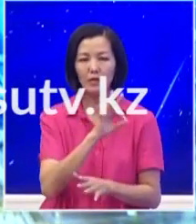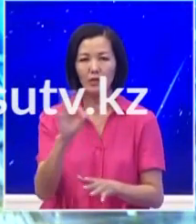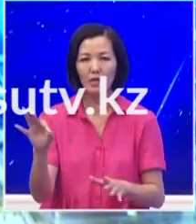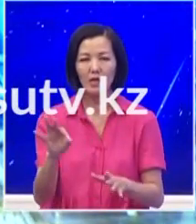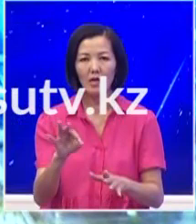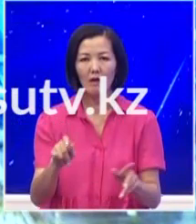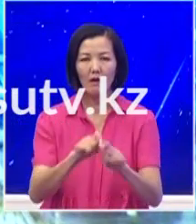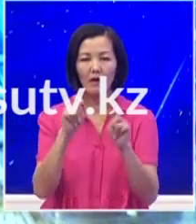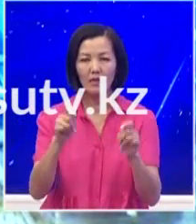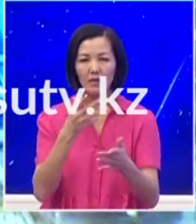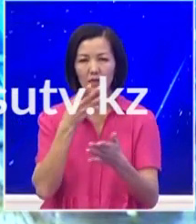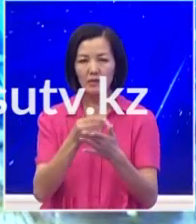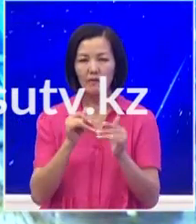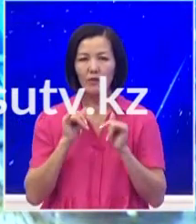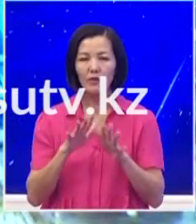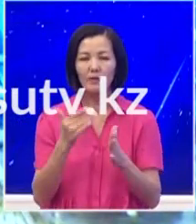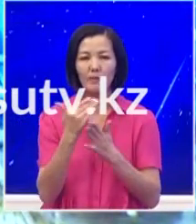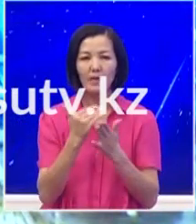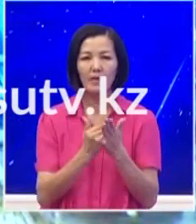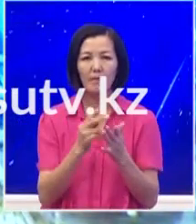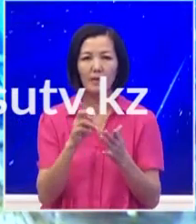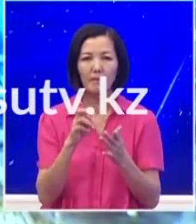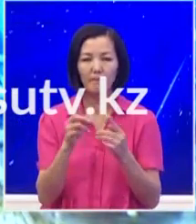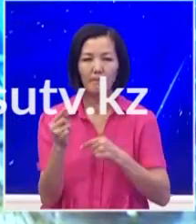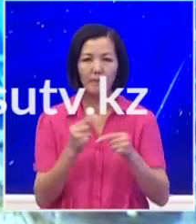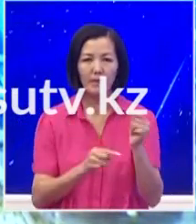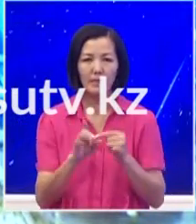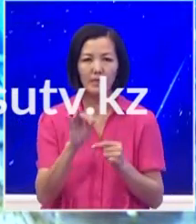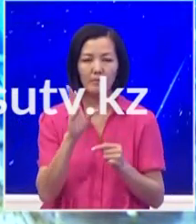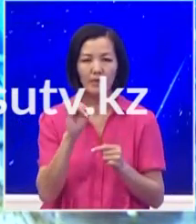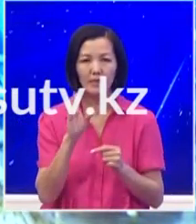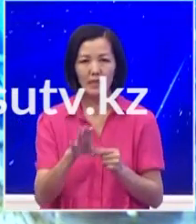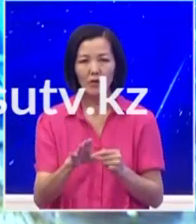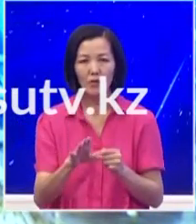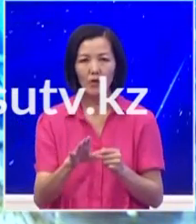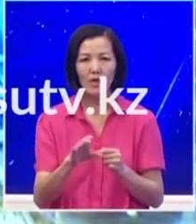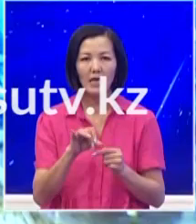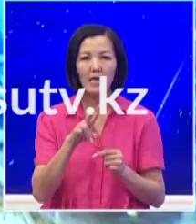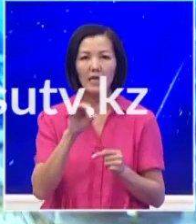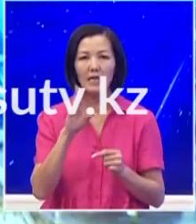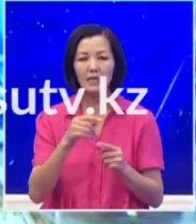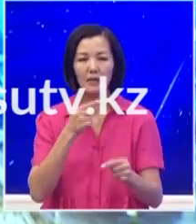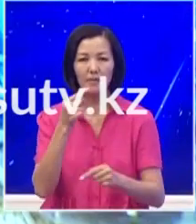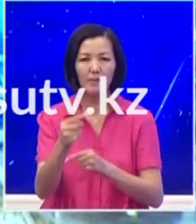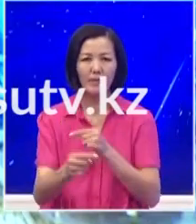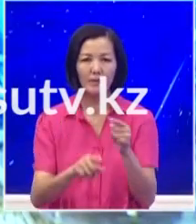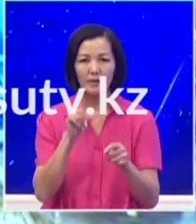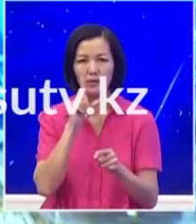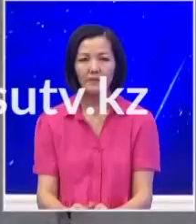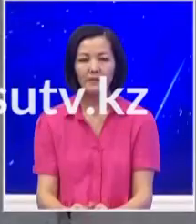дело благодаря программе «Бизнес-Бастау» в Аксузском районе. Один из них – Илисхан Калихан, потомственный пасечник.